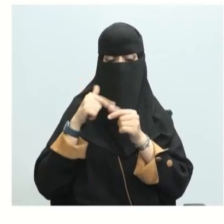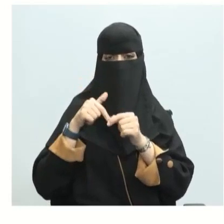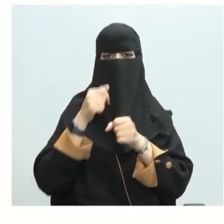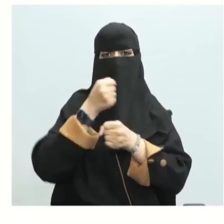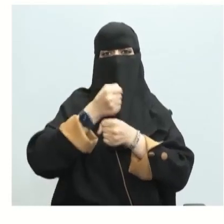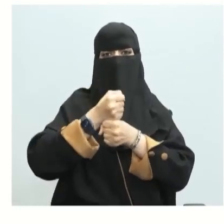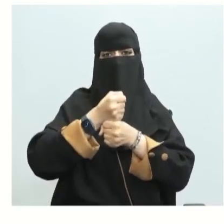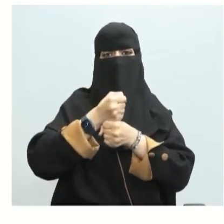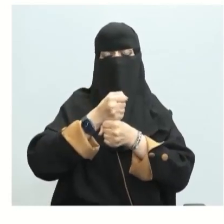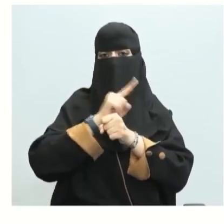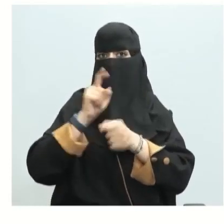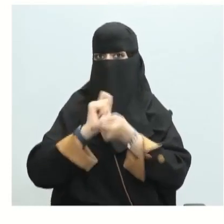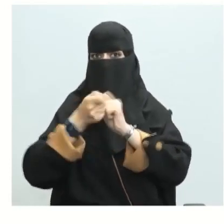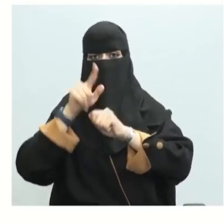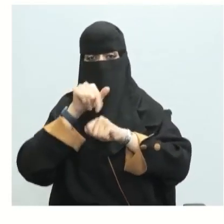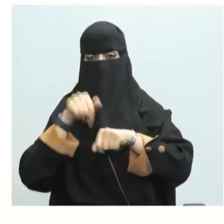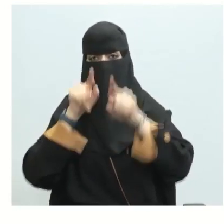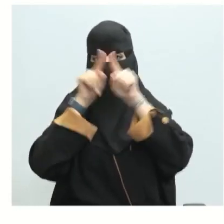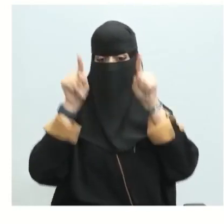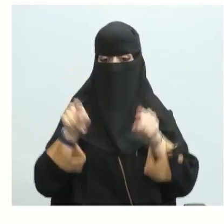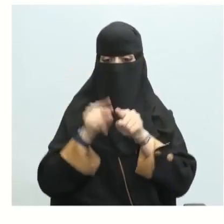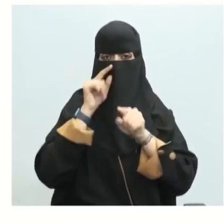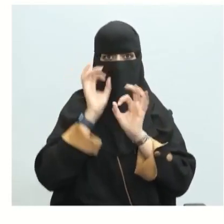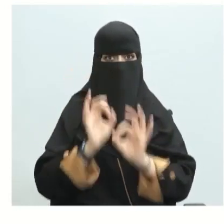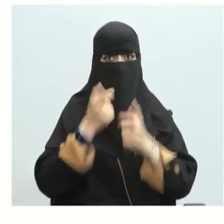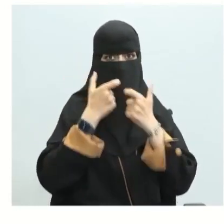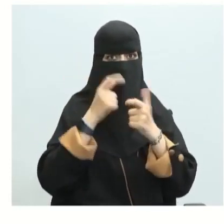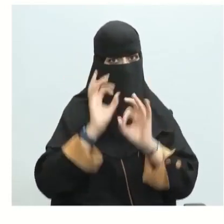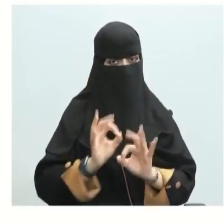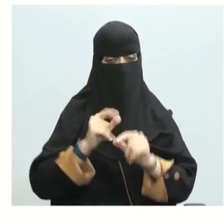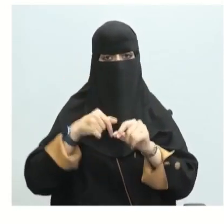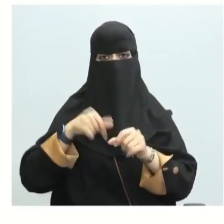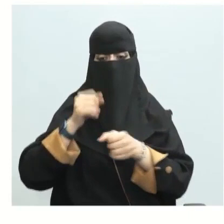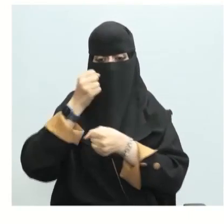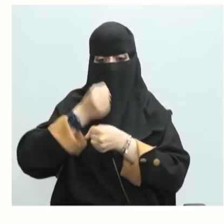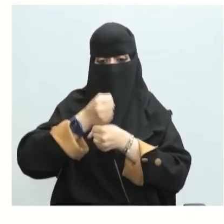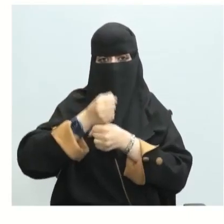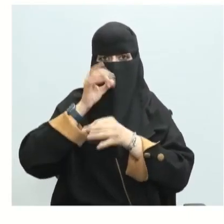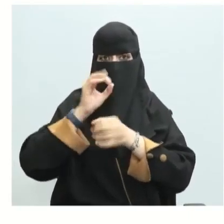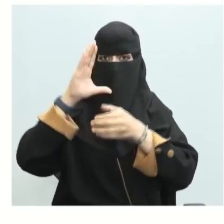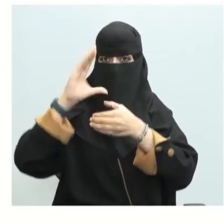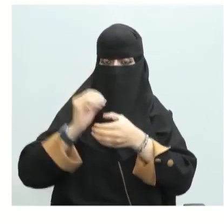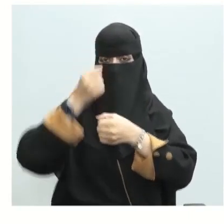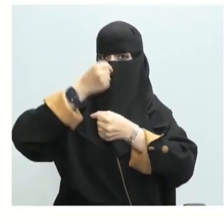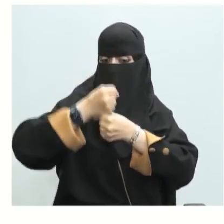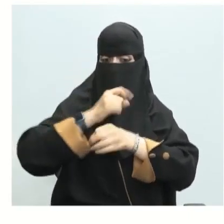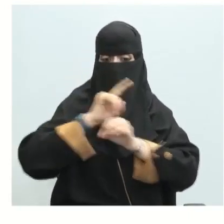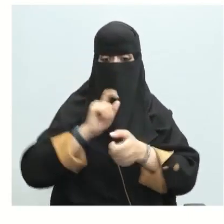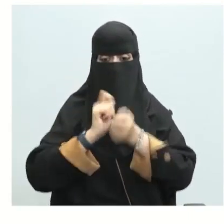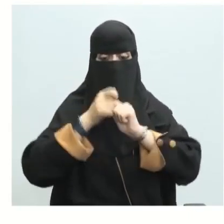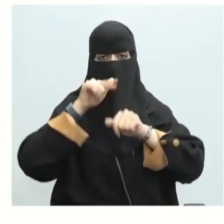ضغط ثابت وضاع دائره او مربع حول ضغط ثابت هذا الضغط يتساوى مع كميه ثابته من التفاعلات